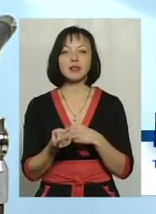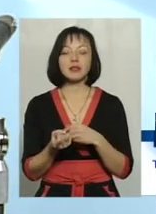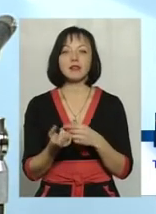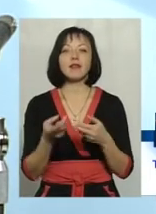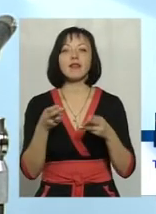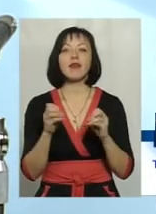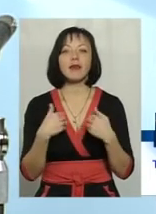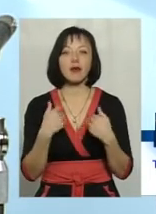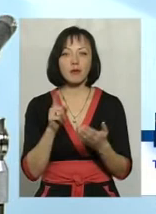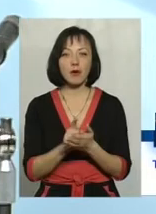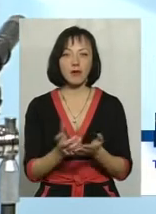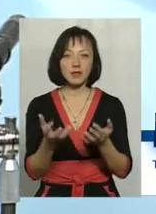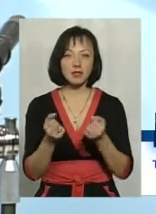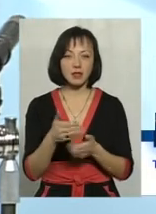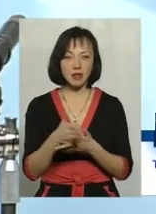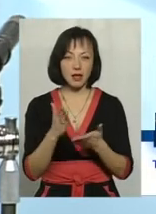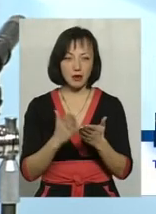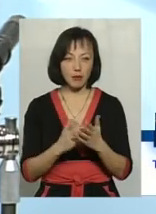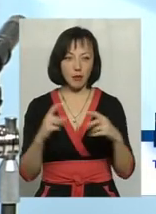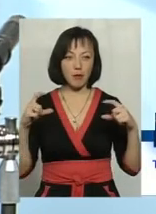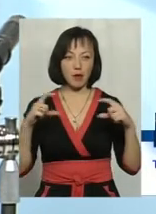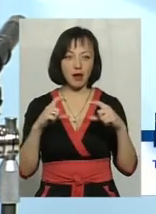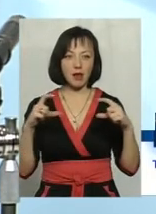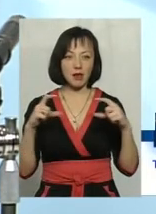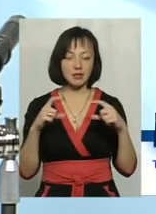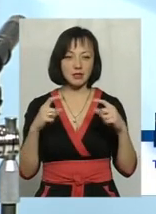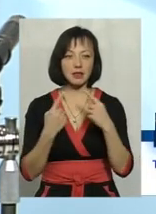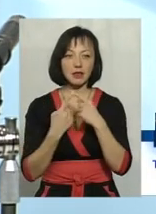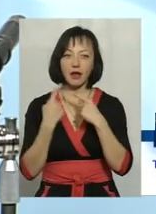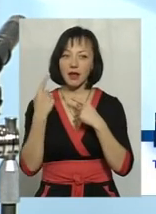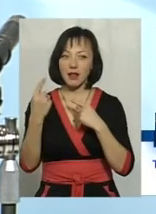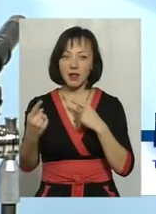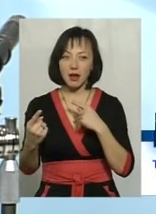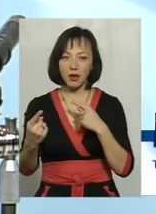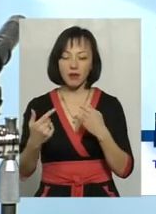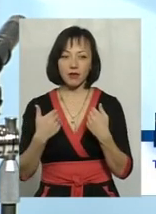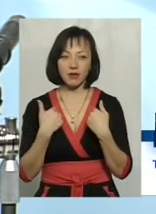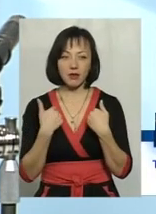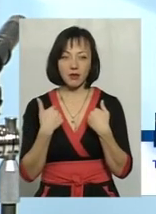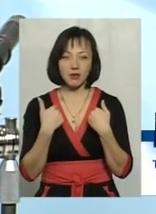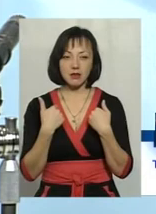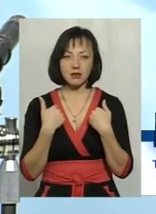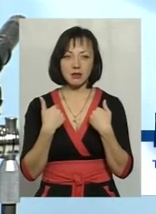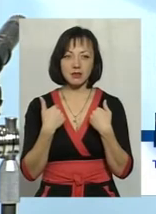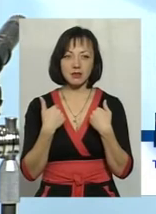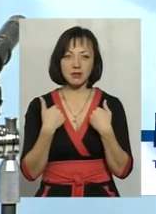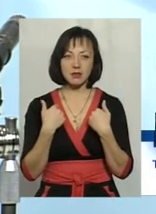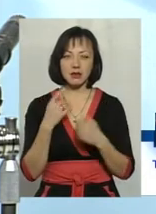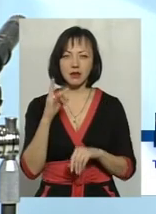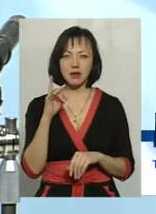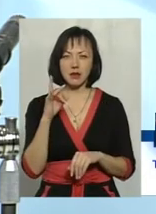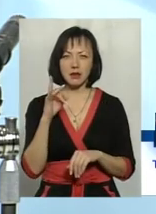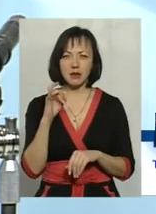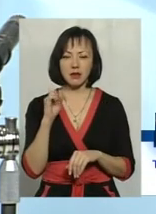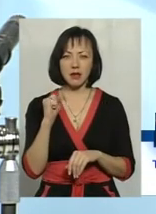хліба? Магазин? Дуже далеко від нас, таке є раків, таке